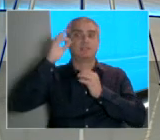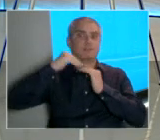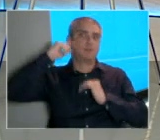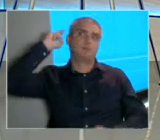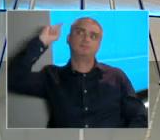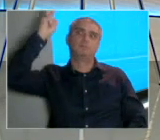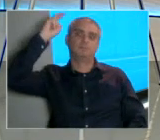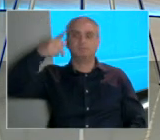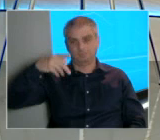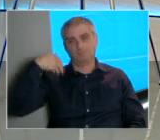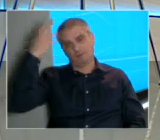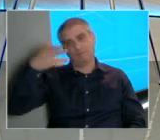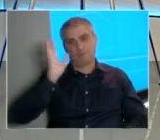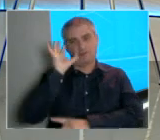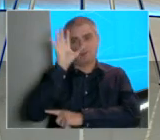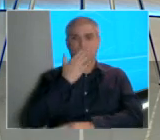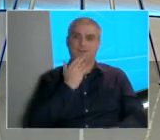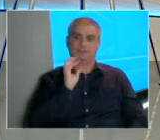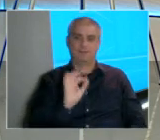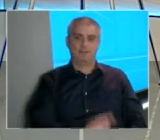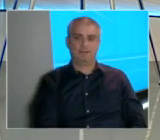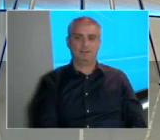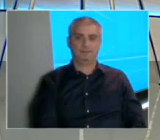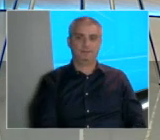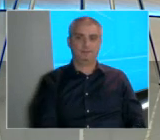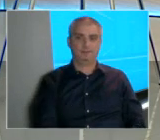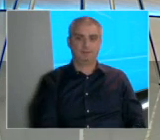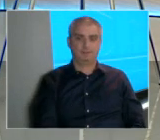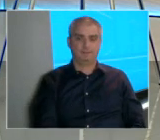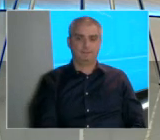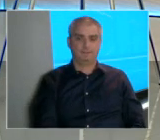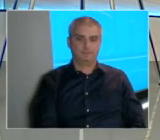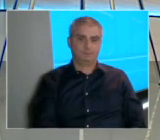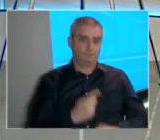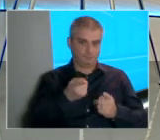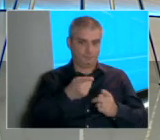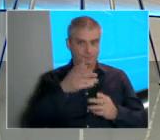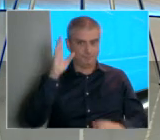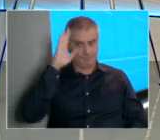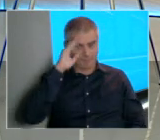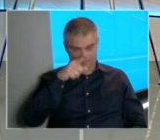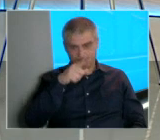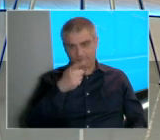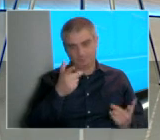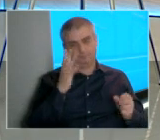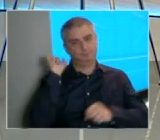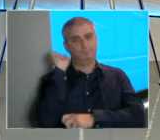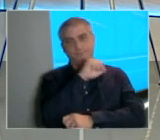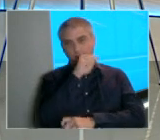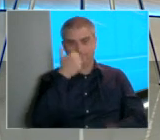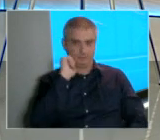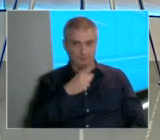2 מטר ו-17 סנטימטרים, הדבר הבא בכדורסל הישראלי. נחזור לכאן, מחלף חיפה, אז מכבי חיפה כאמור מביסה